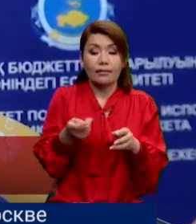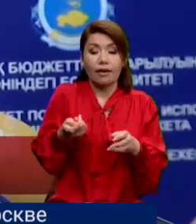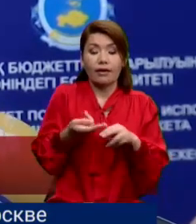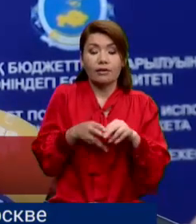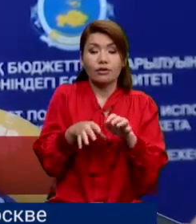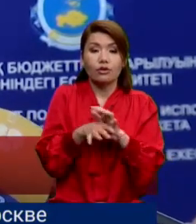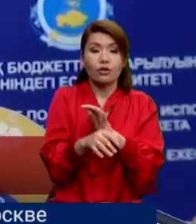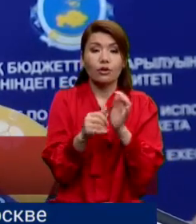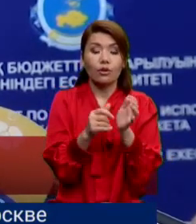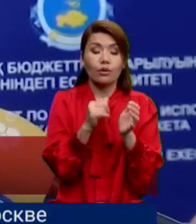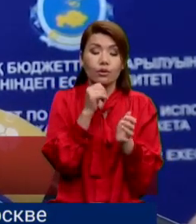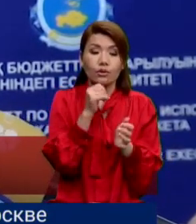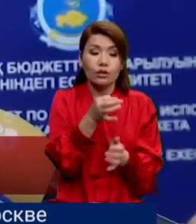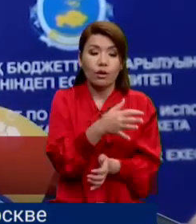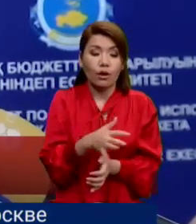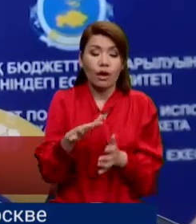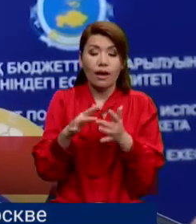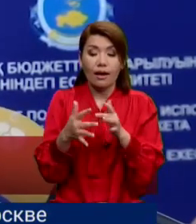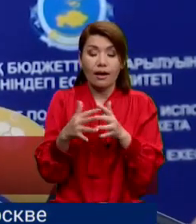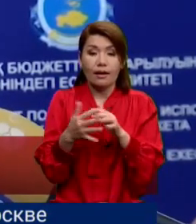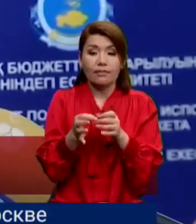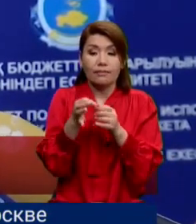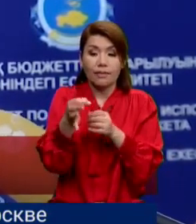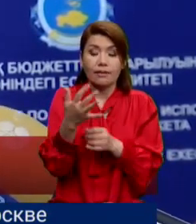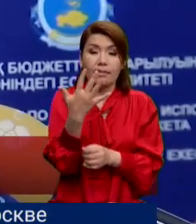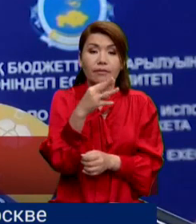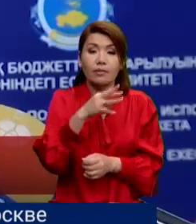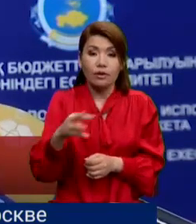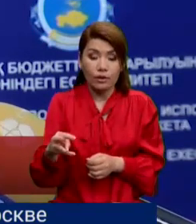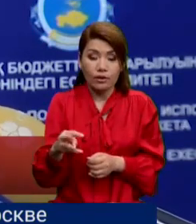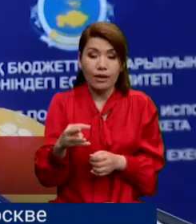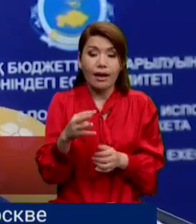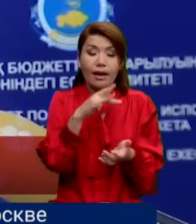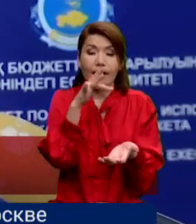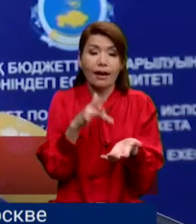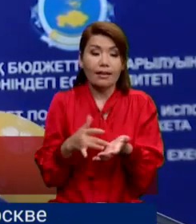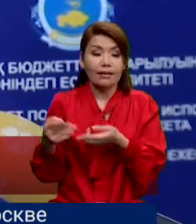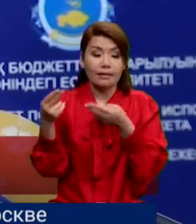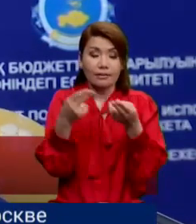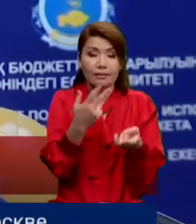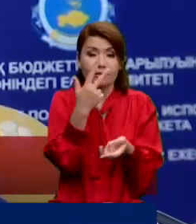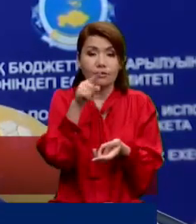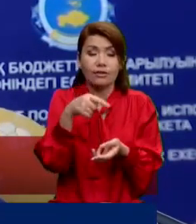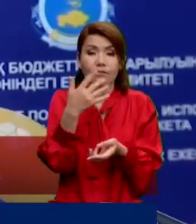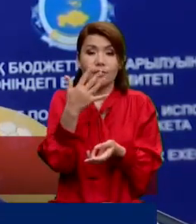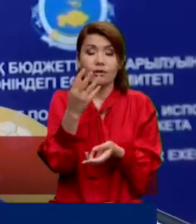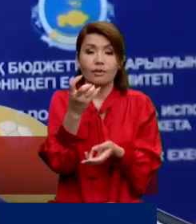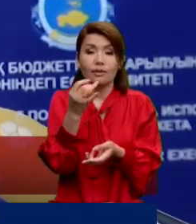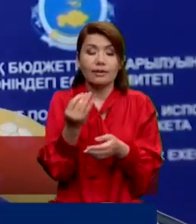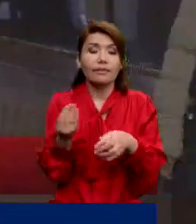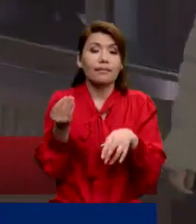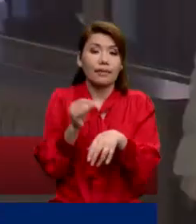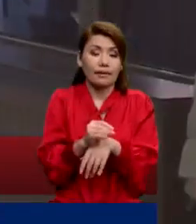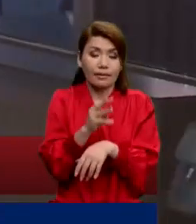Мәселен, Қостанай облысының әкімдігі ауылға барған дәрігерлерге 5 миллион, қалаға келгендерге 3,5 миллион теңгеден көтерме ақы беріп